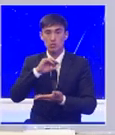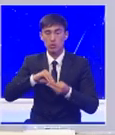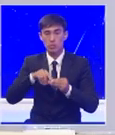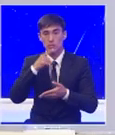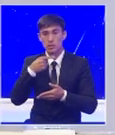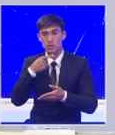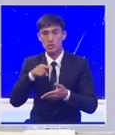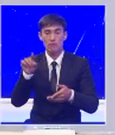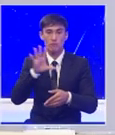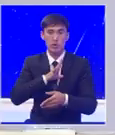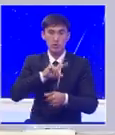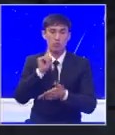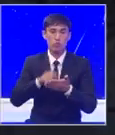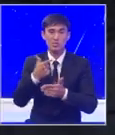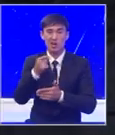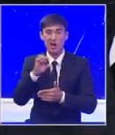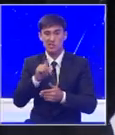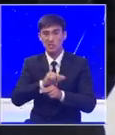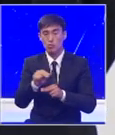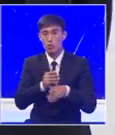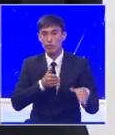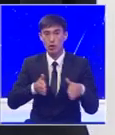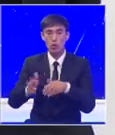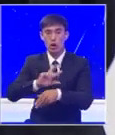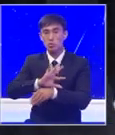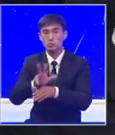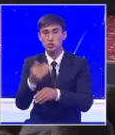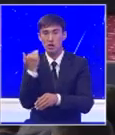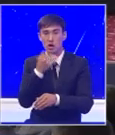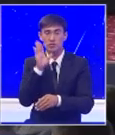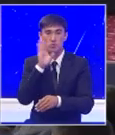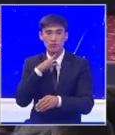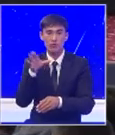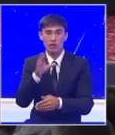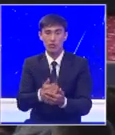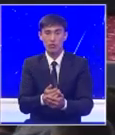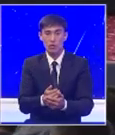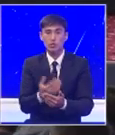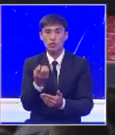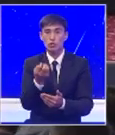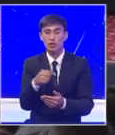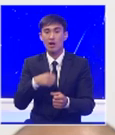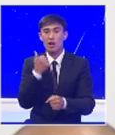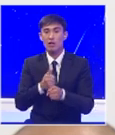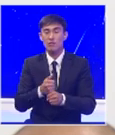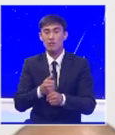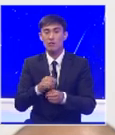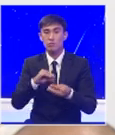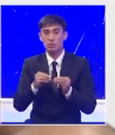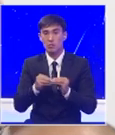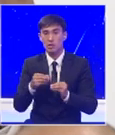они касались вопросов газификации, ремонта дорог, обеспечения качественной питьевой водой. Еще одна головная боль